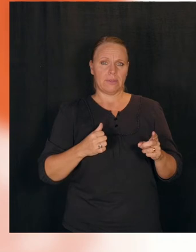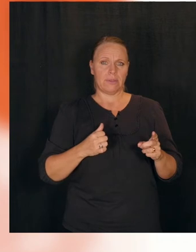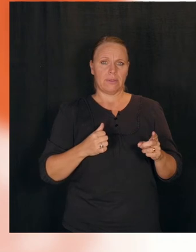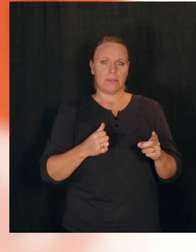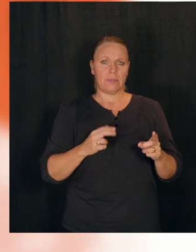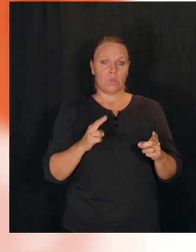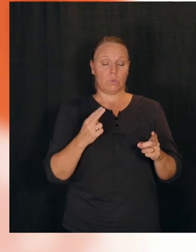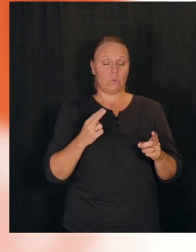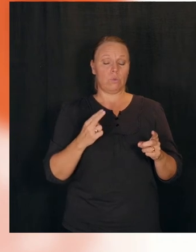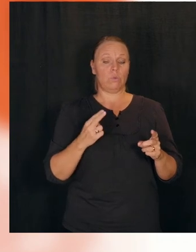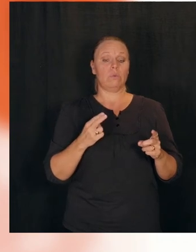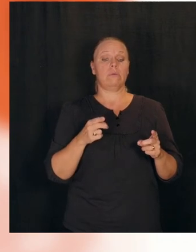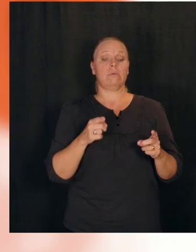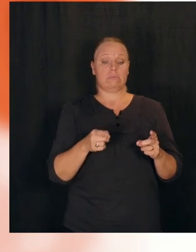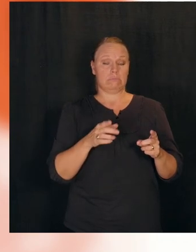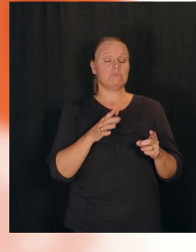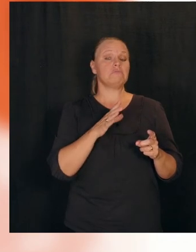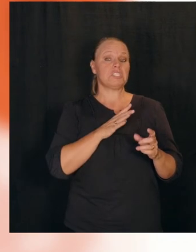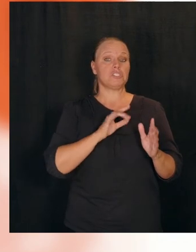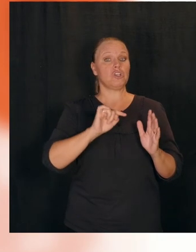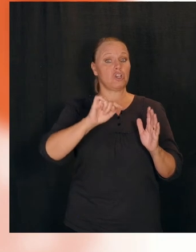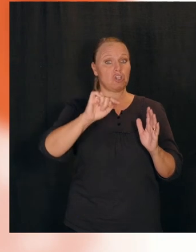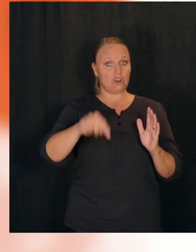finns det ju där både krav och